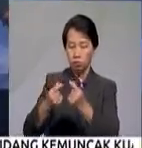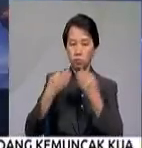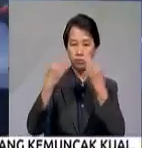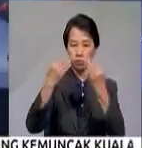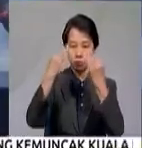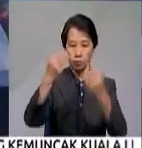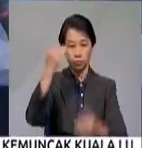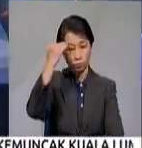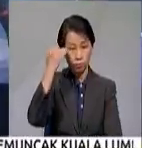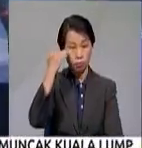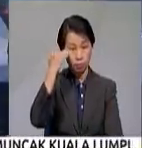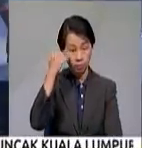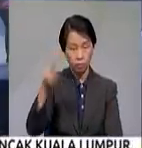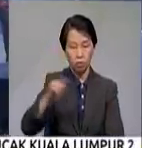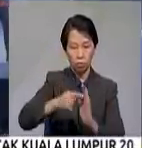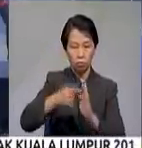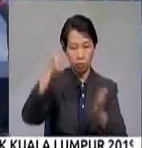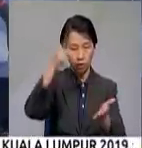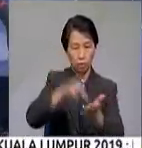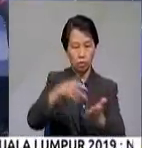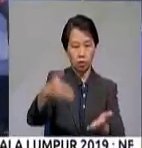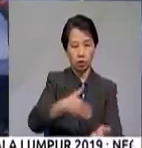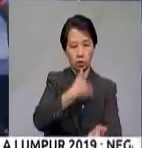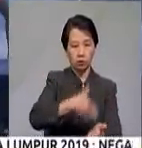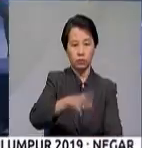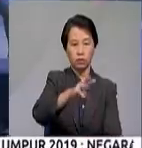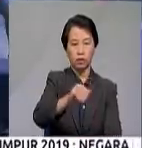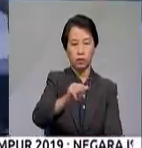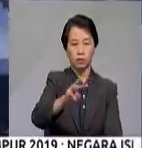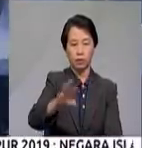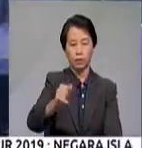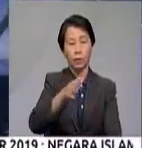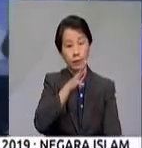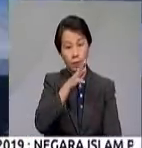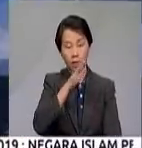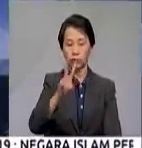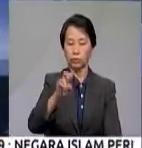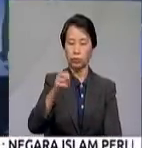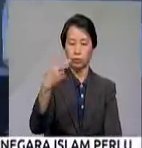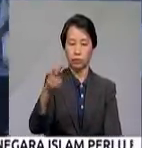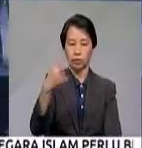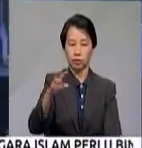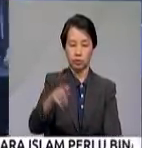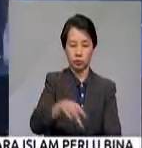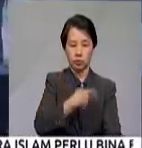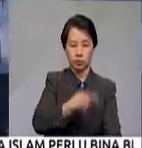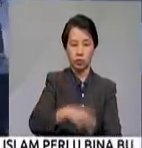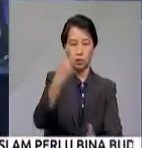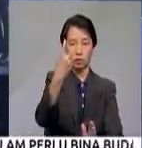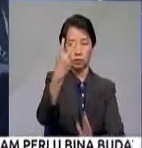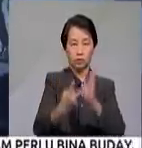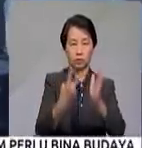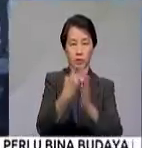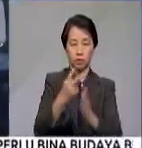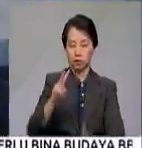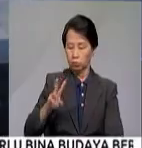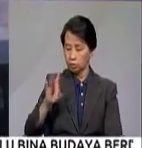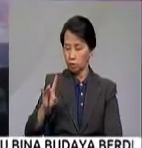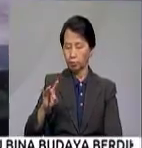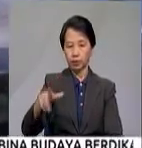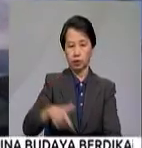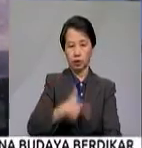terkenal Korea Selatan yang mula dikenali menerusi lagu Mama pada 2012. Konsert lebih 2 jam dengan 28 buah lagu